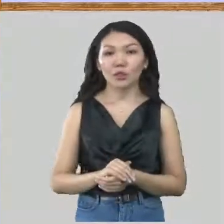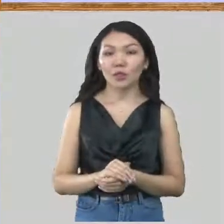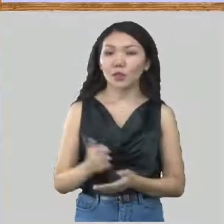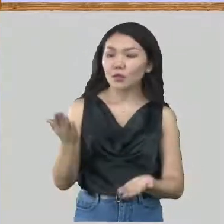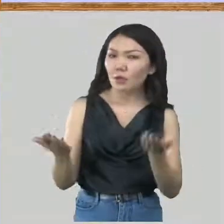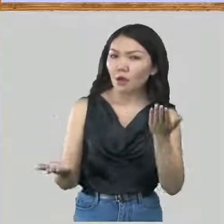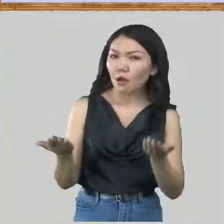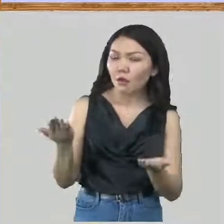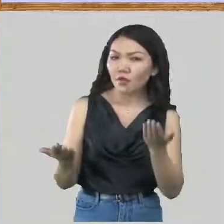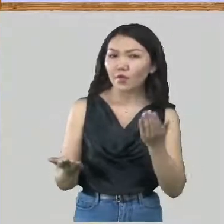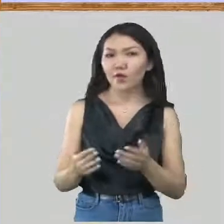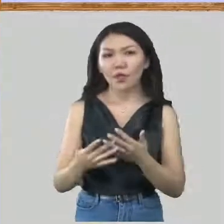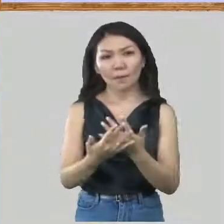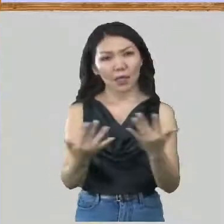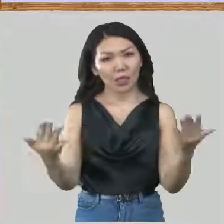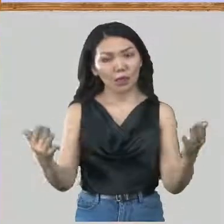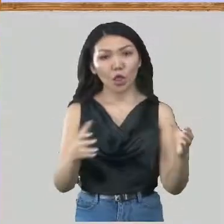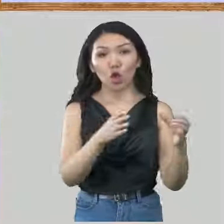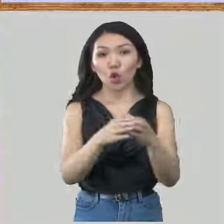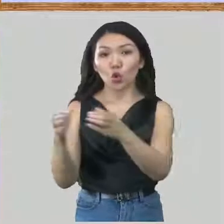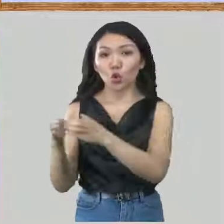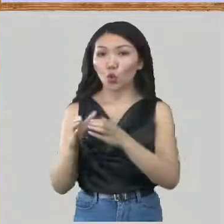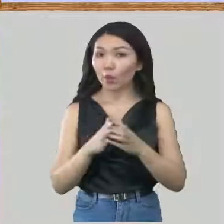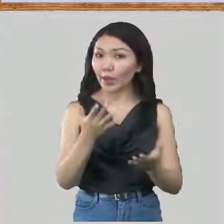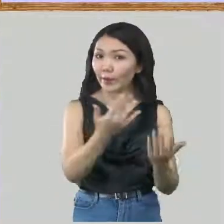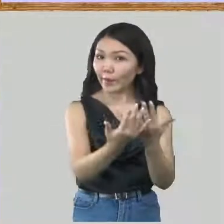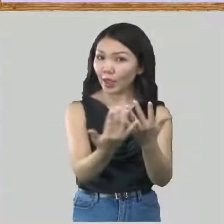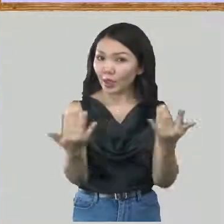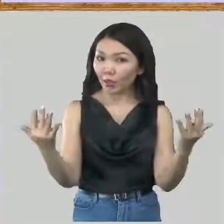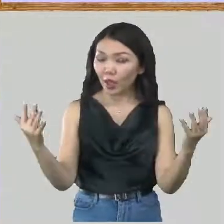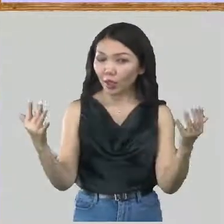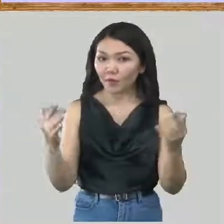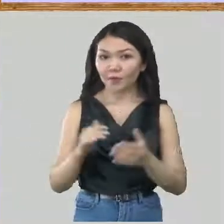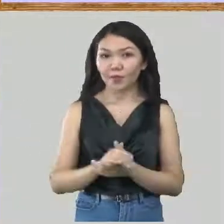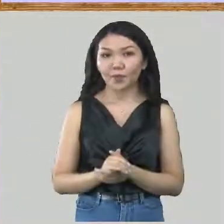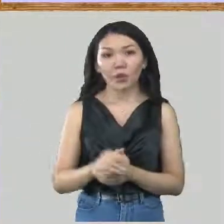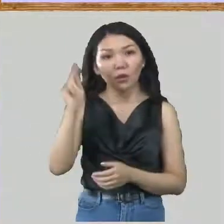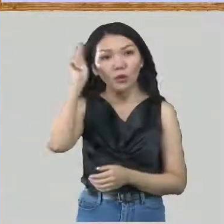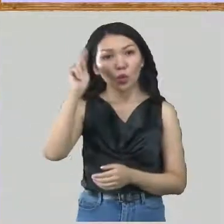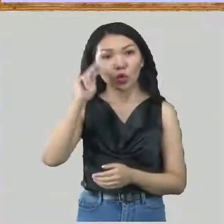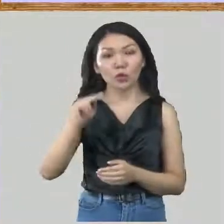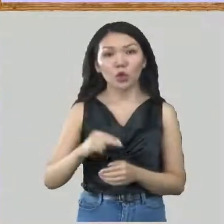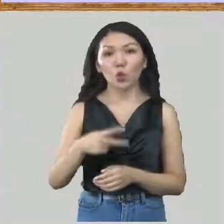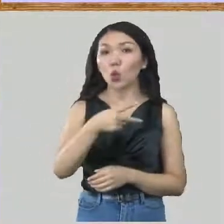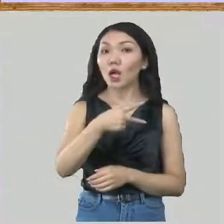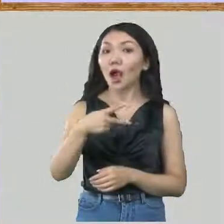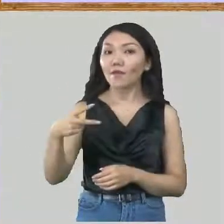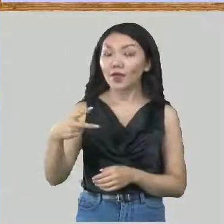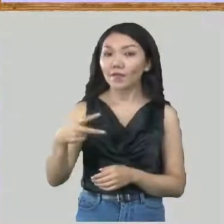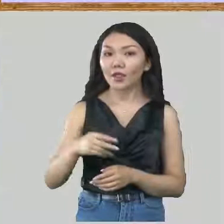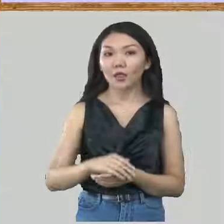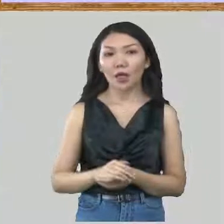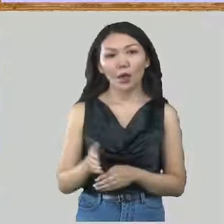предметы и группы предметов. Научимся их уравнивать.